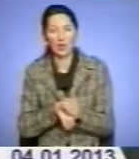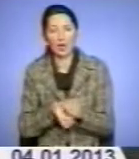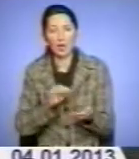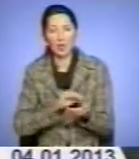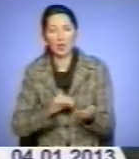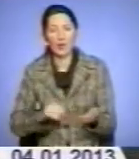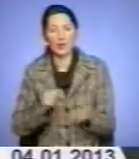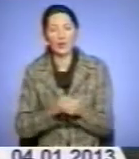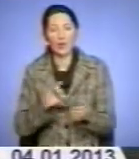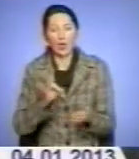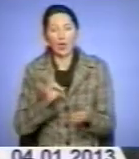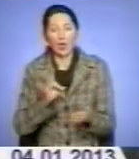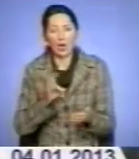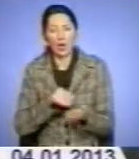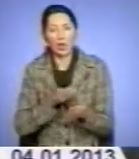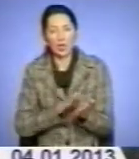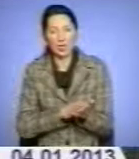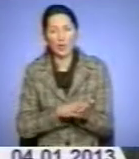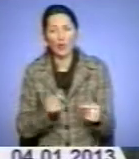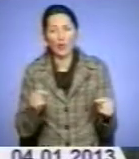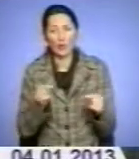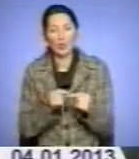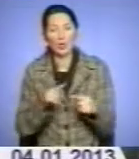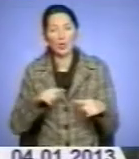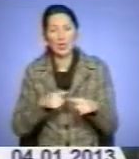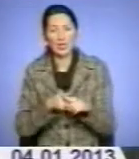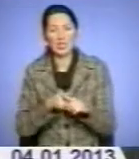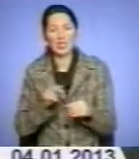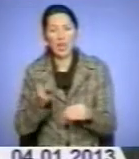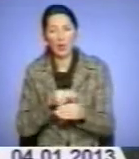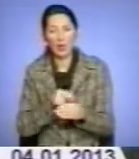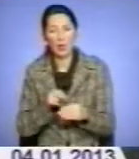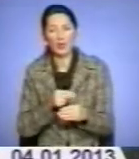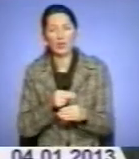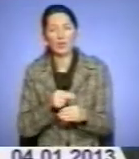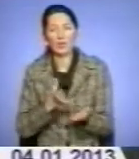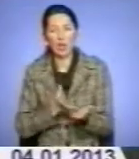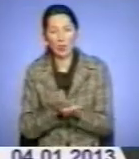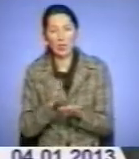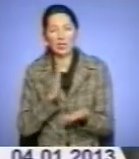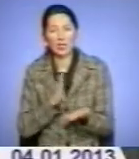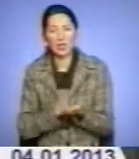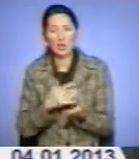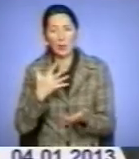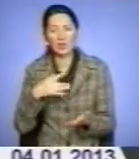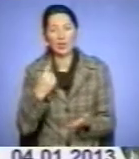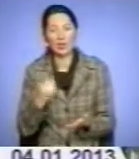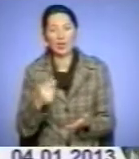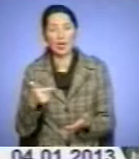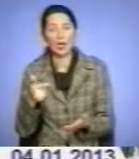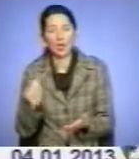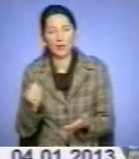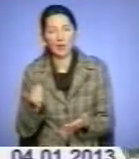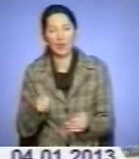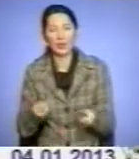записів до реєстру та відповідних технічних виправлень плата складає 51 гривня.